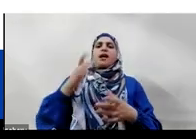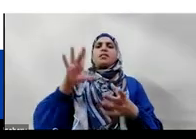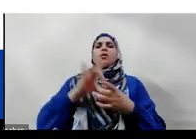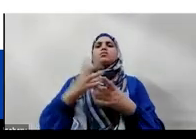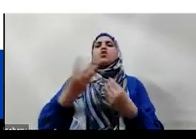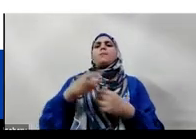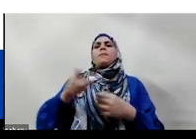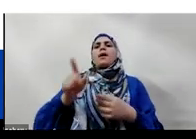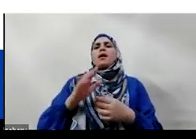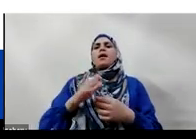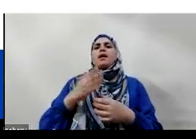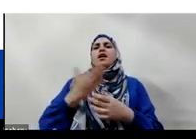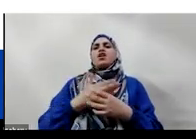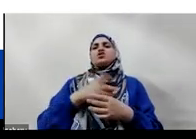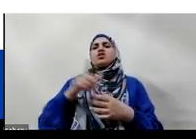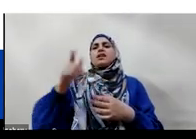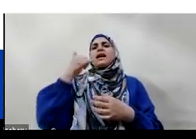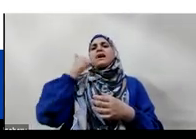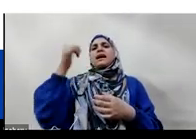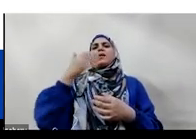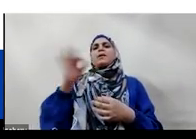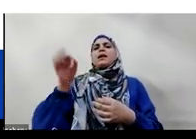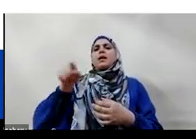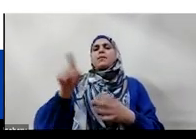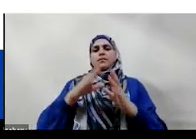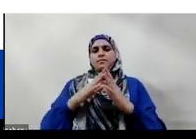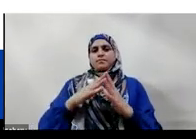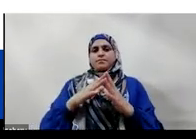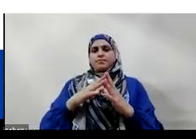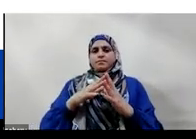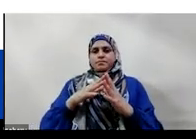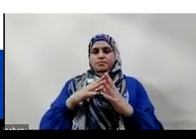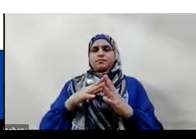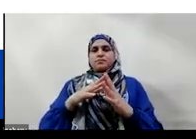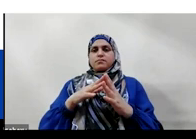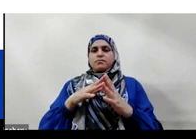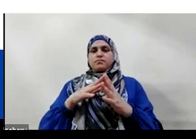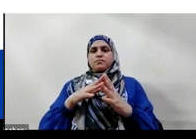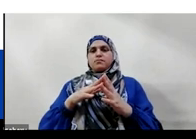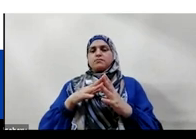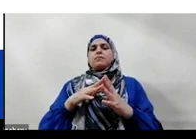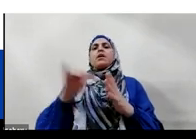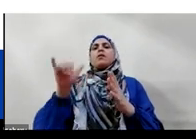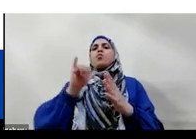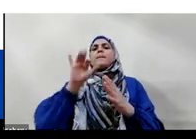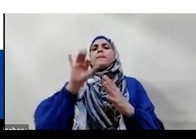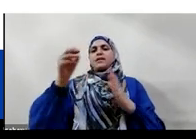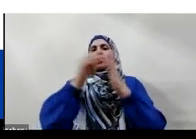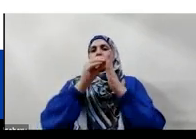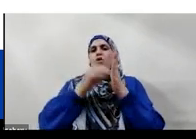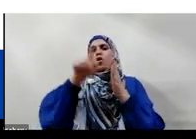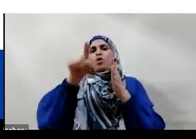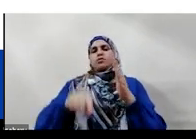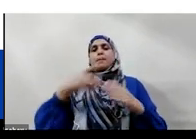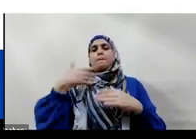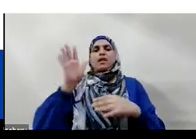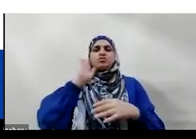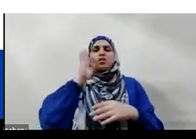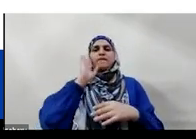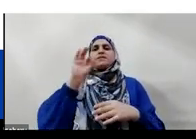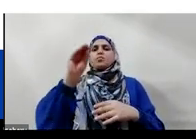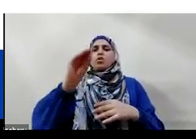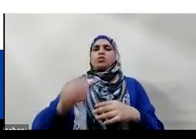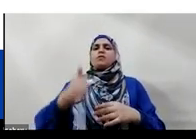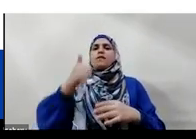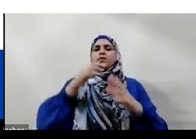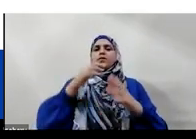هو ان احنا نكلم emergency contact اللي هو حاطه في الابليكيشن بتاعه. فمهم جدا ان انا احط emergency contact في الابليكيشن